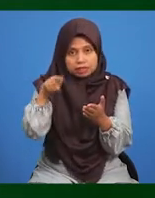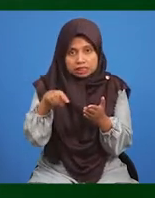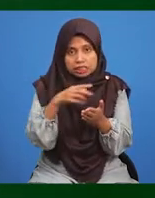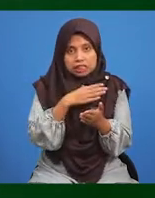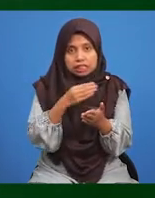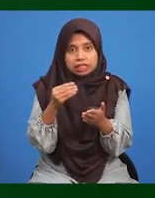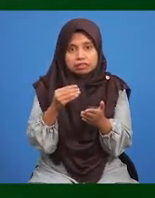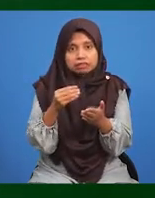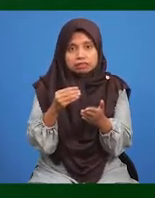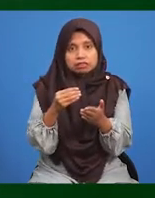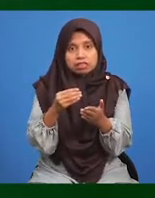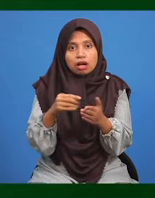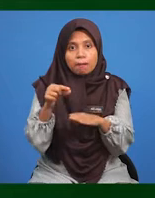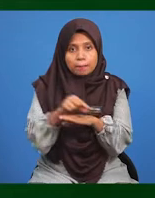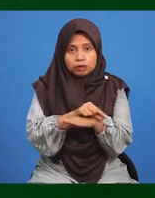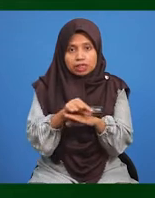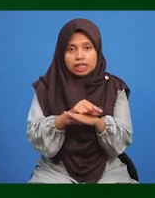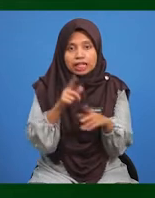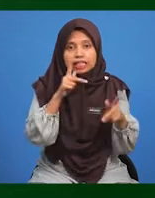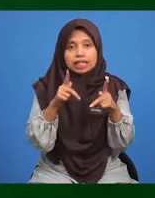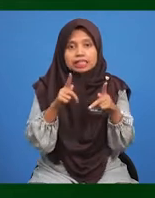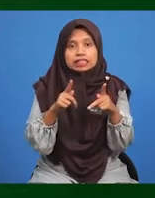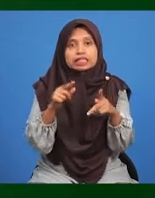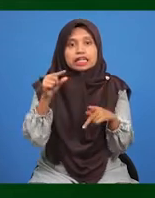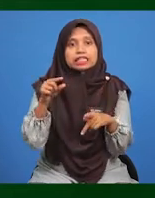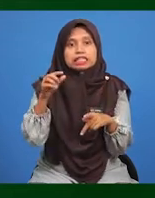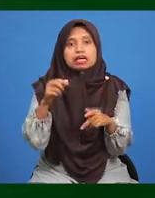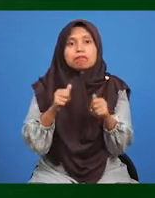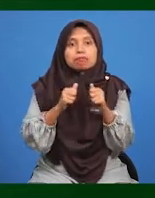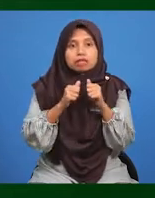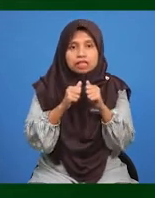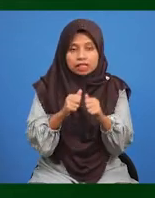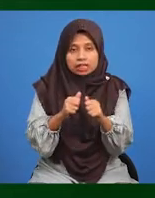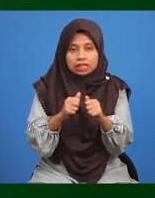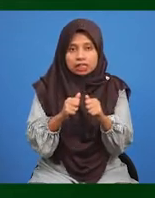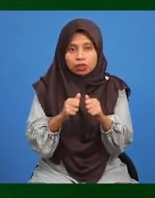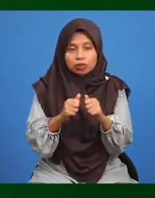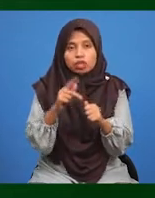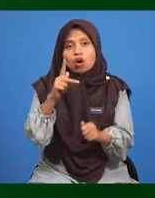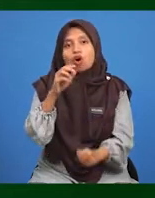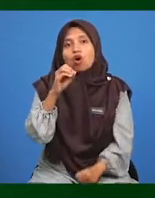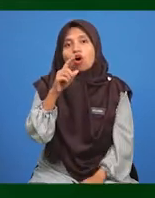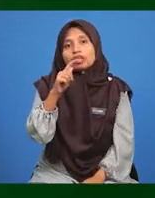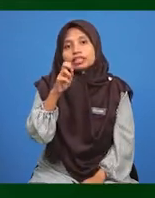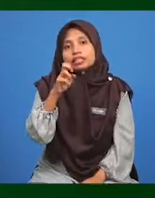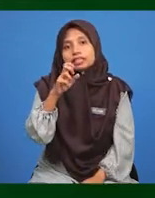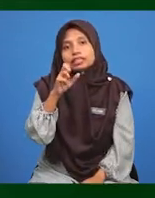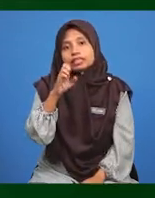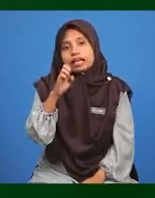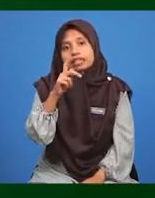pasti dan menggunakan kata ganda mengikut konteks dengan